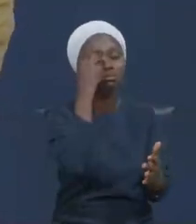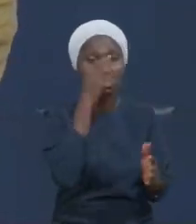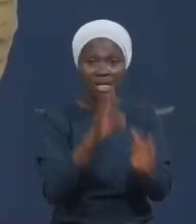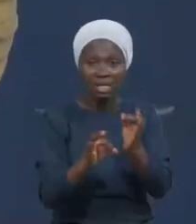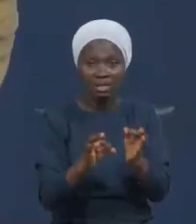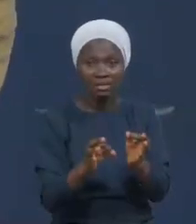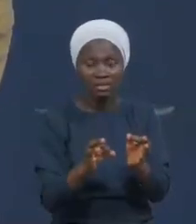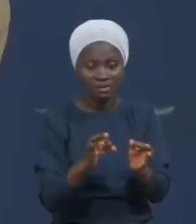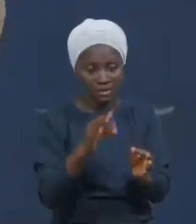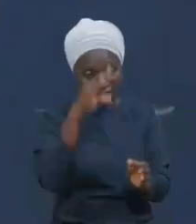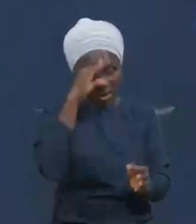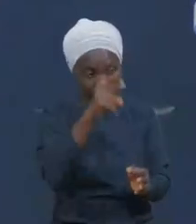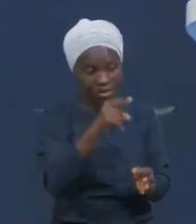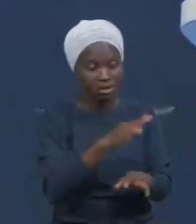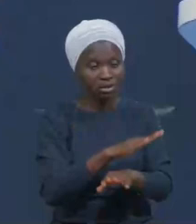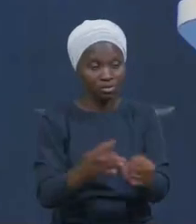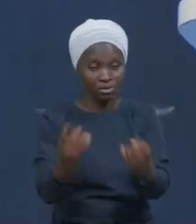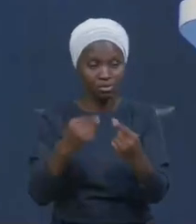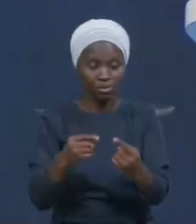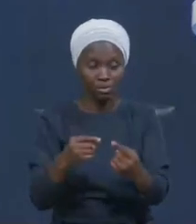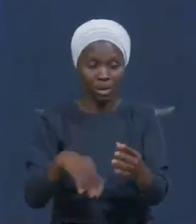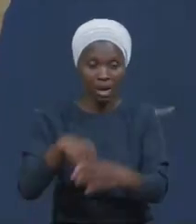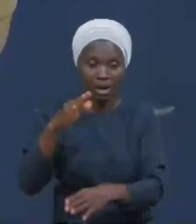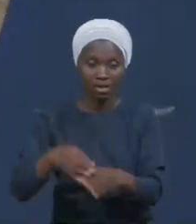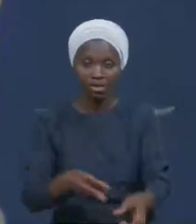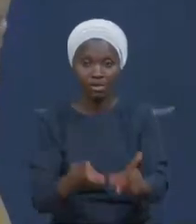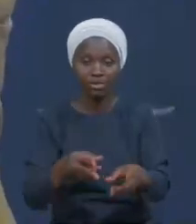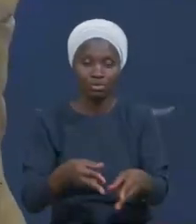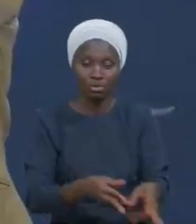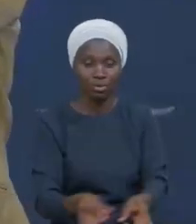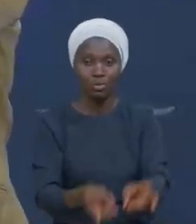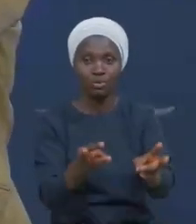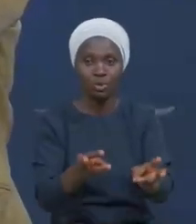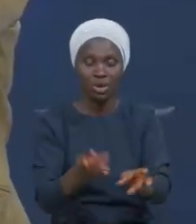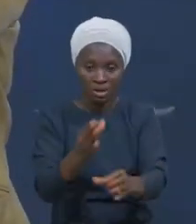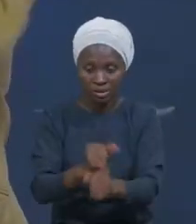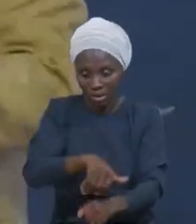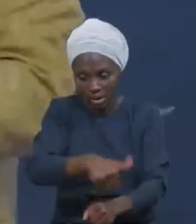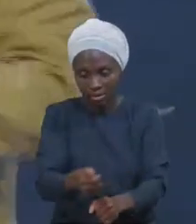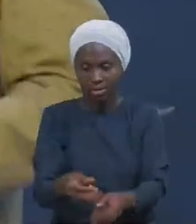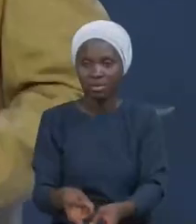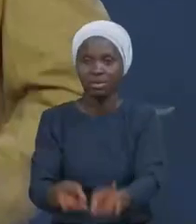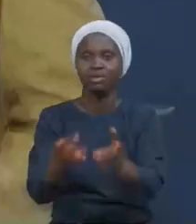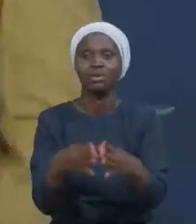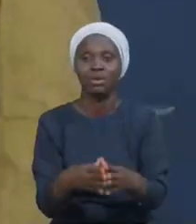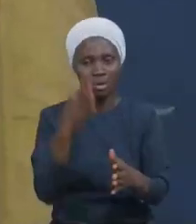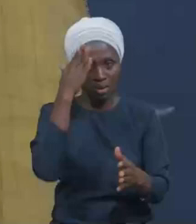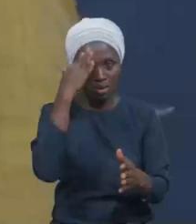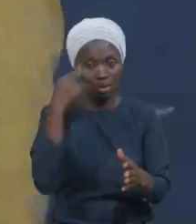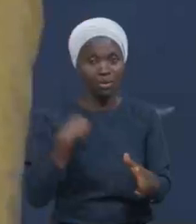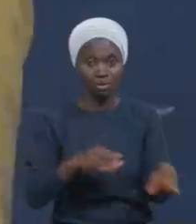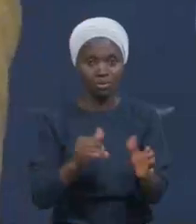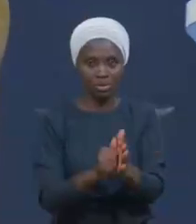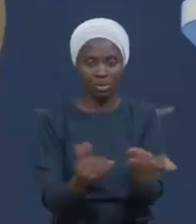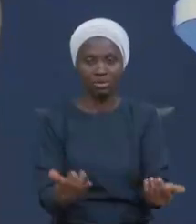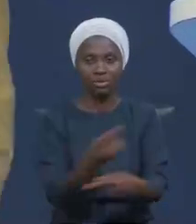route, il évite pour ne pas le cogner. Nous le faisons aujourd'hui. Quand quelqu'un est dans la rue, en